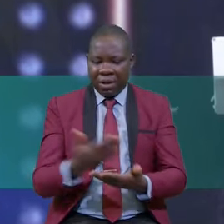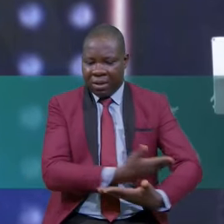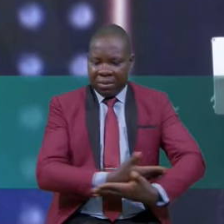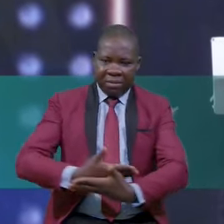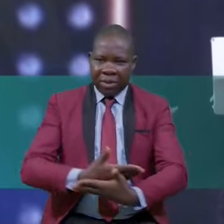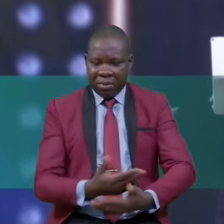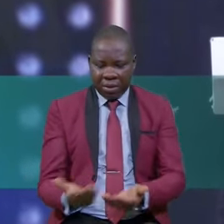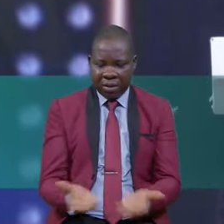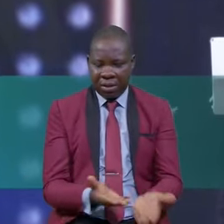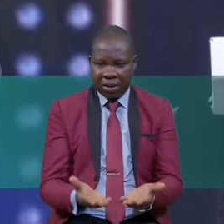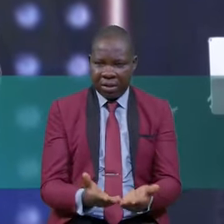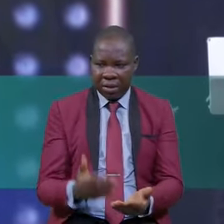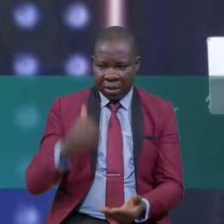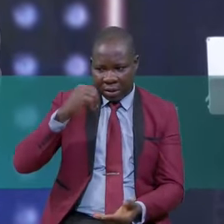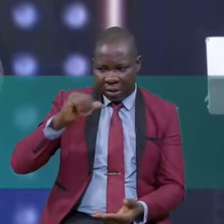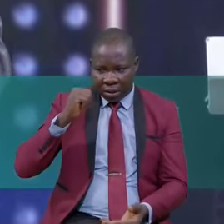she sees